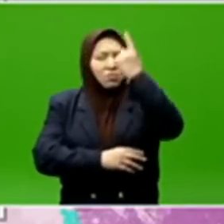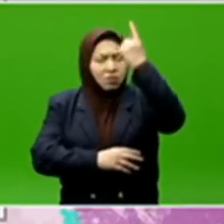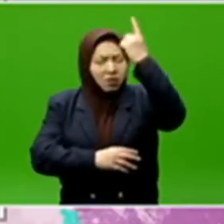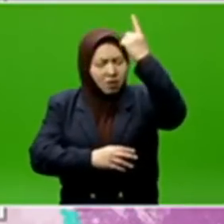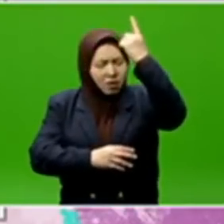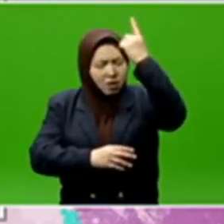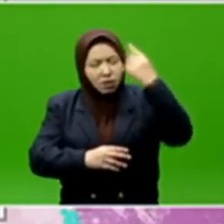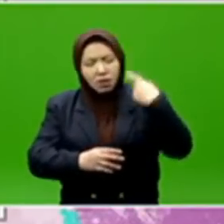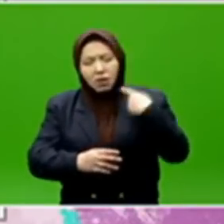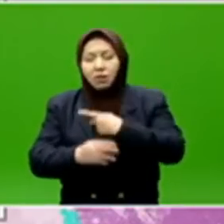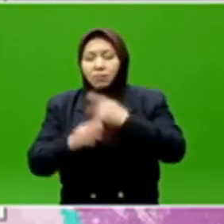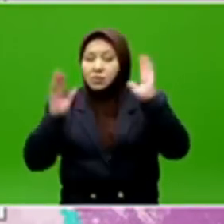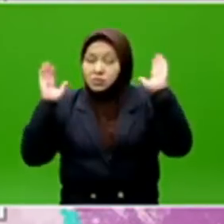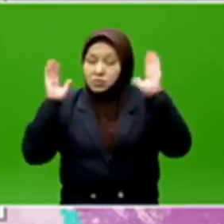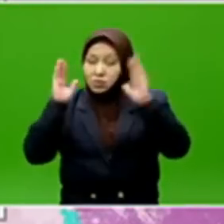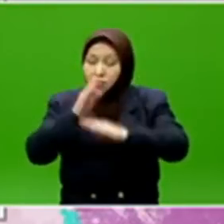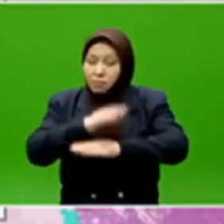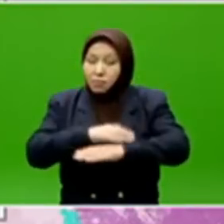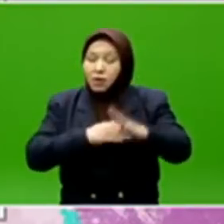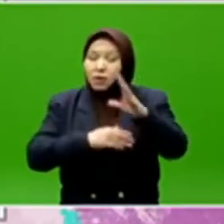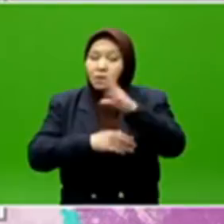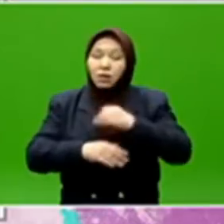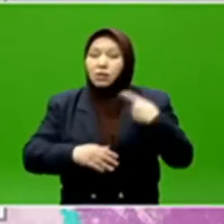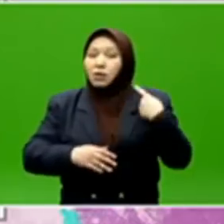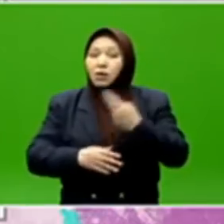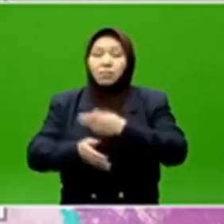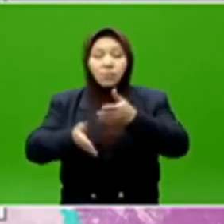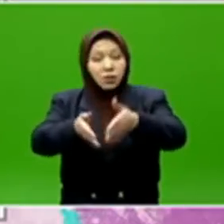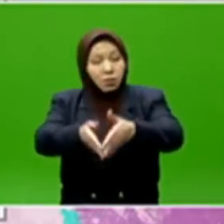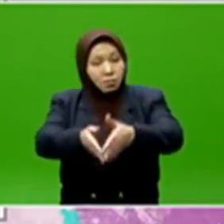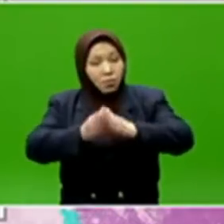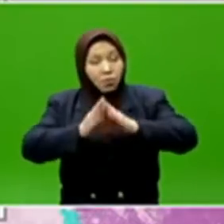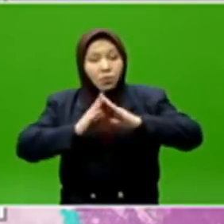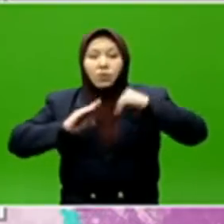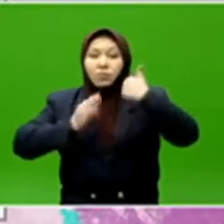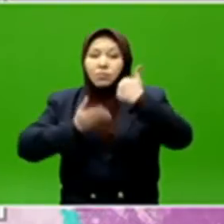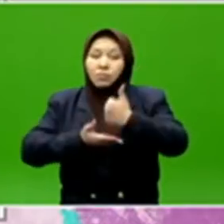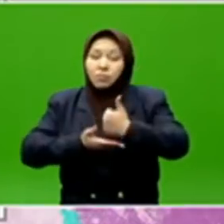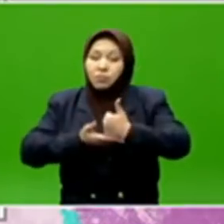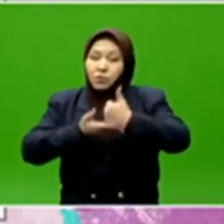إياك نعبد وإياك